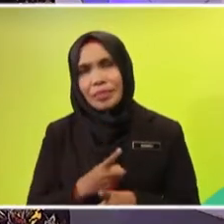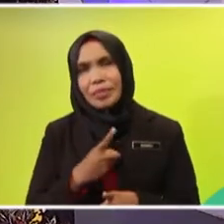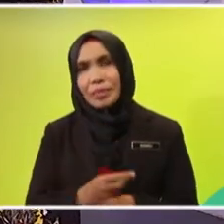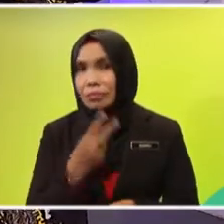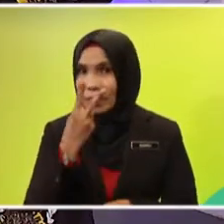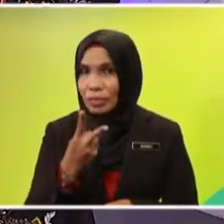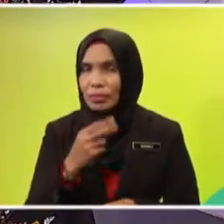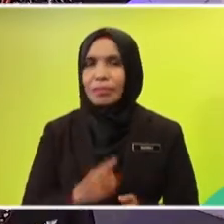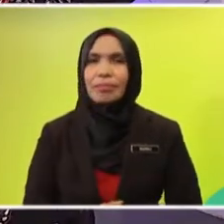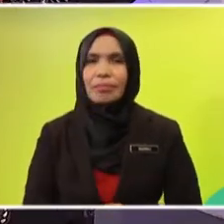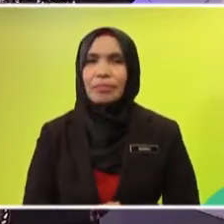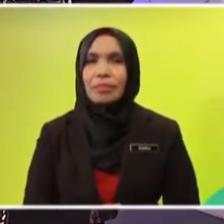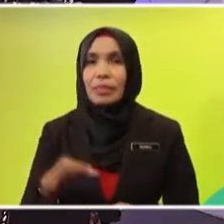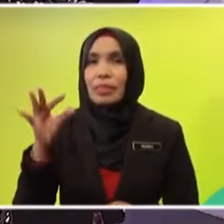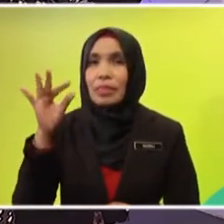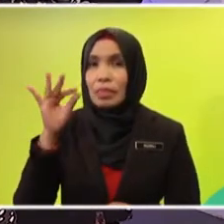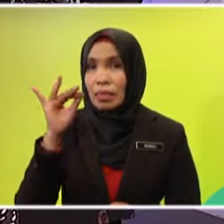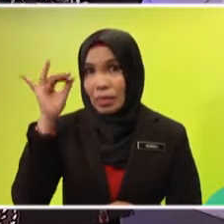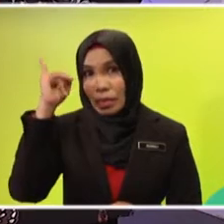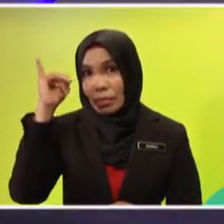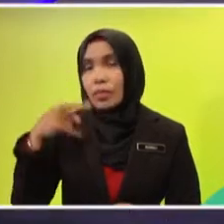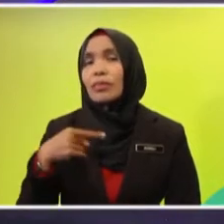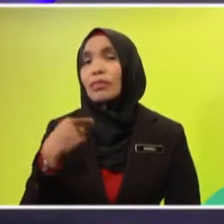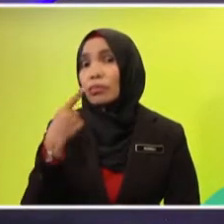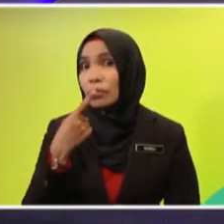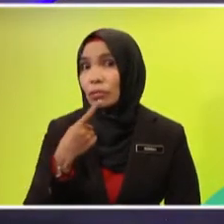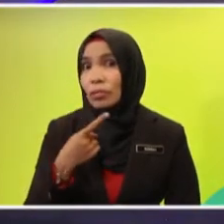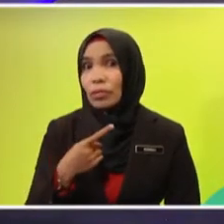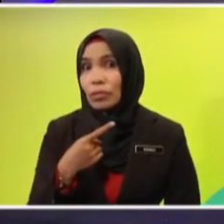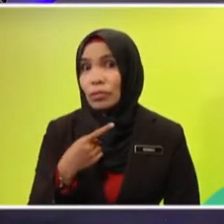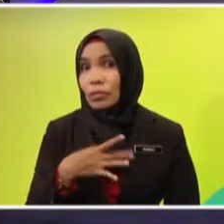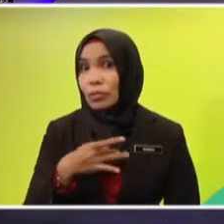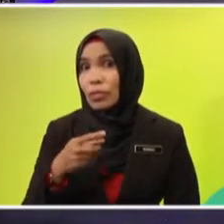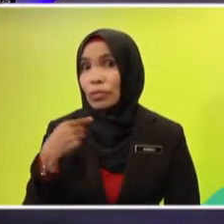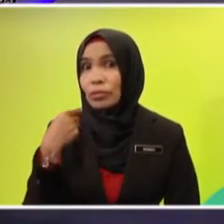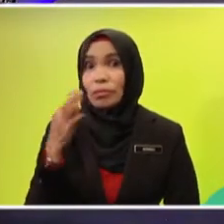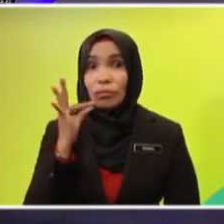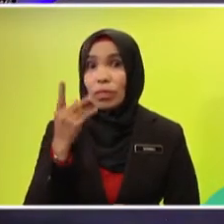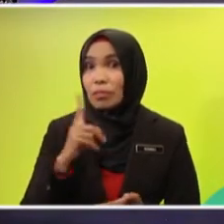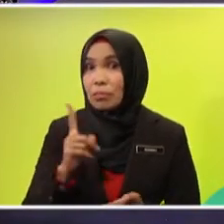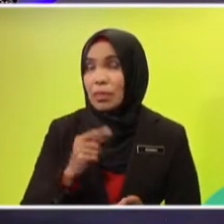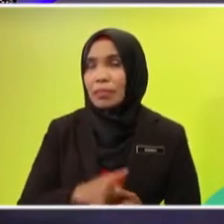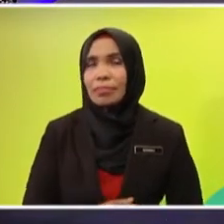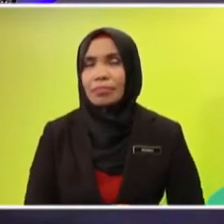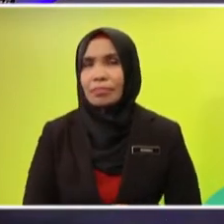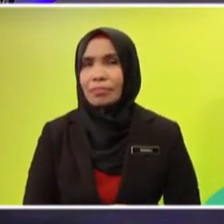baik fase tubuhnya manis file-file suku buah yang macam-macam macam-macam Oke